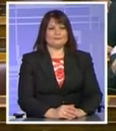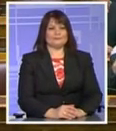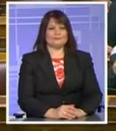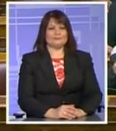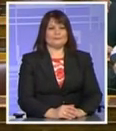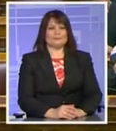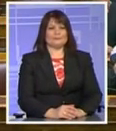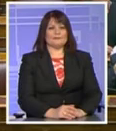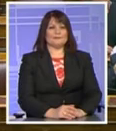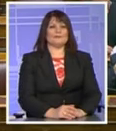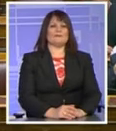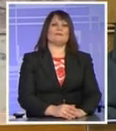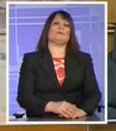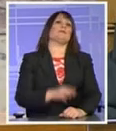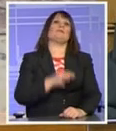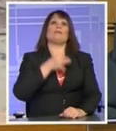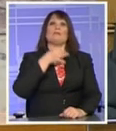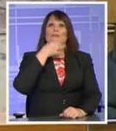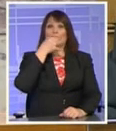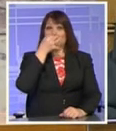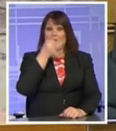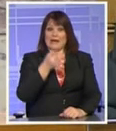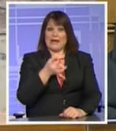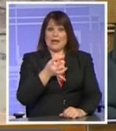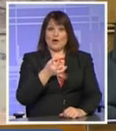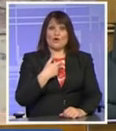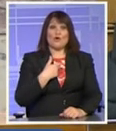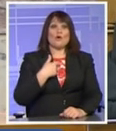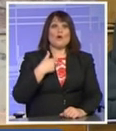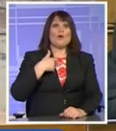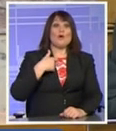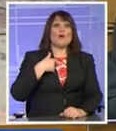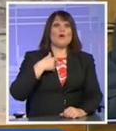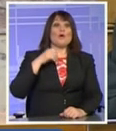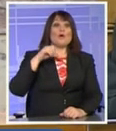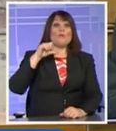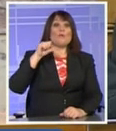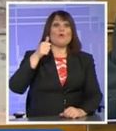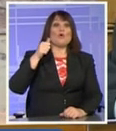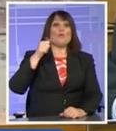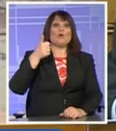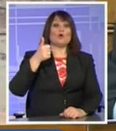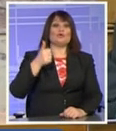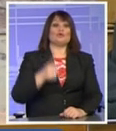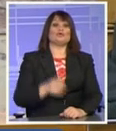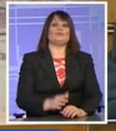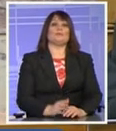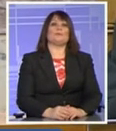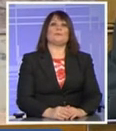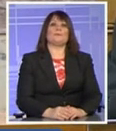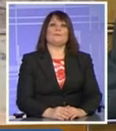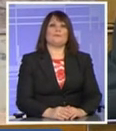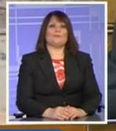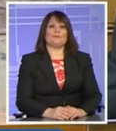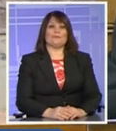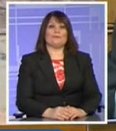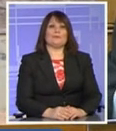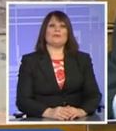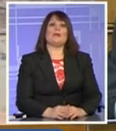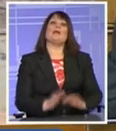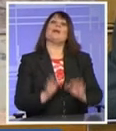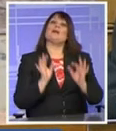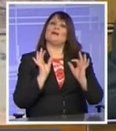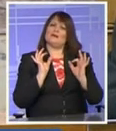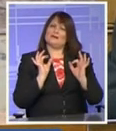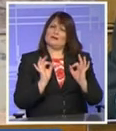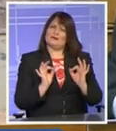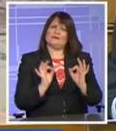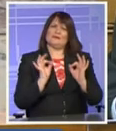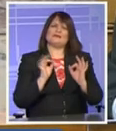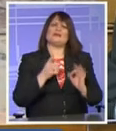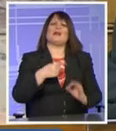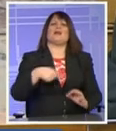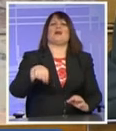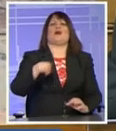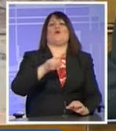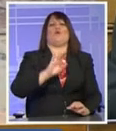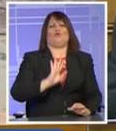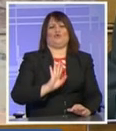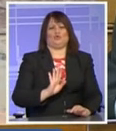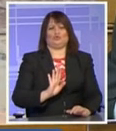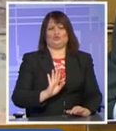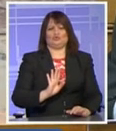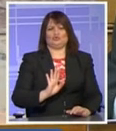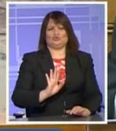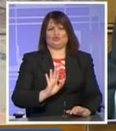Και δηλώνω ότι πρώτος εγώ, βεβαίως, και για όλο τον κόσμο,